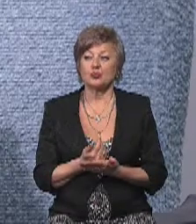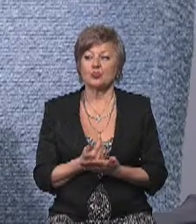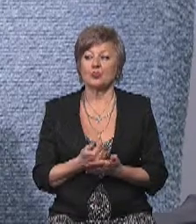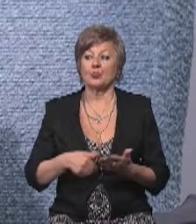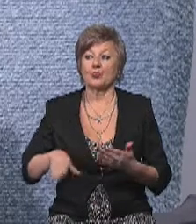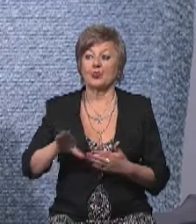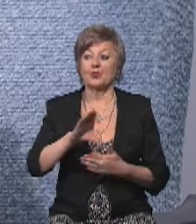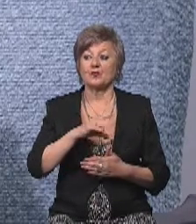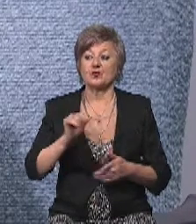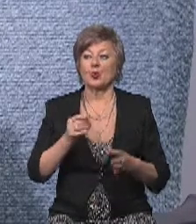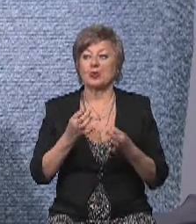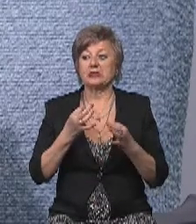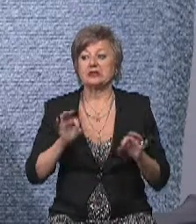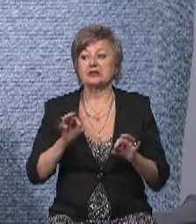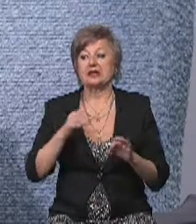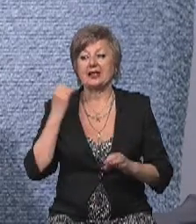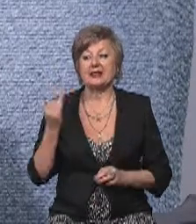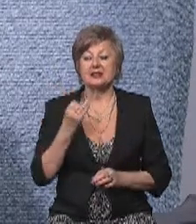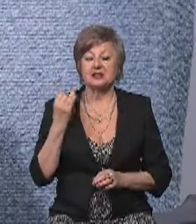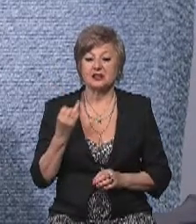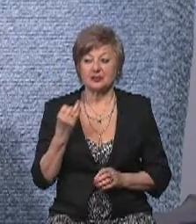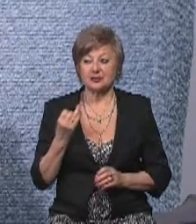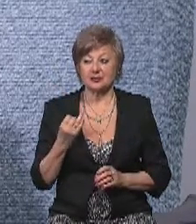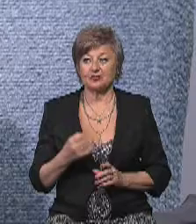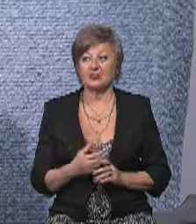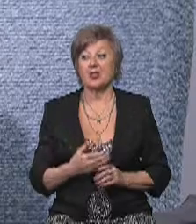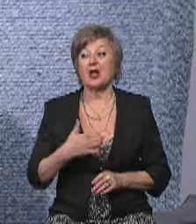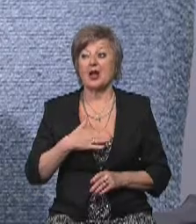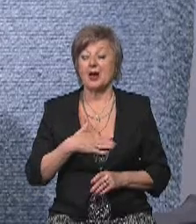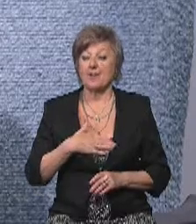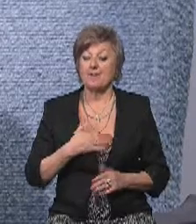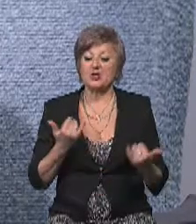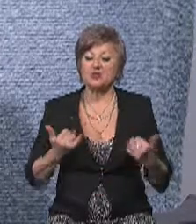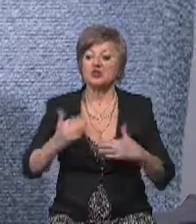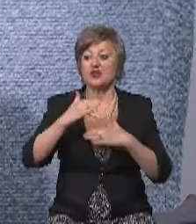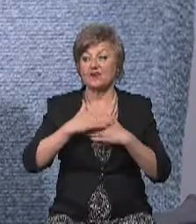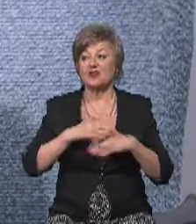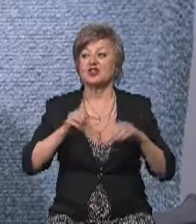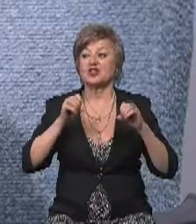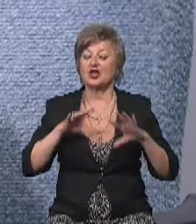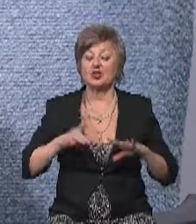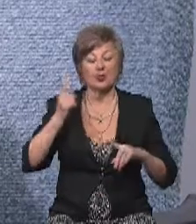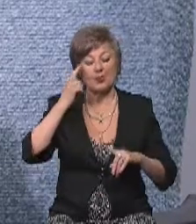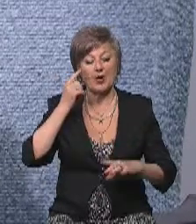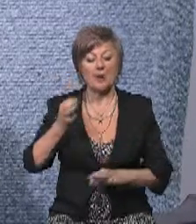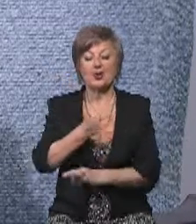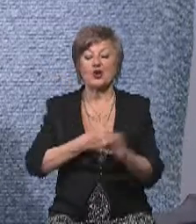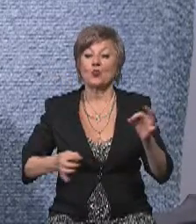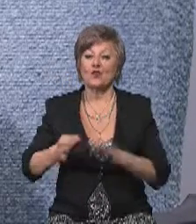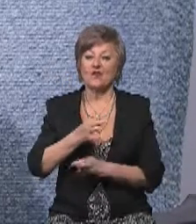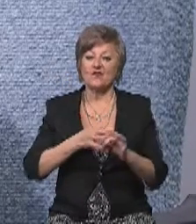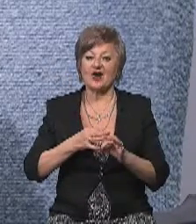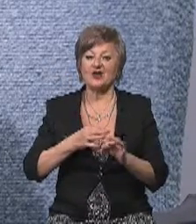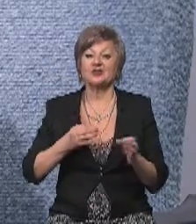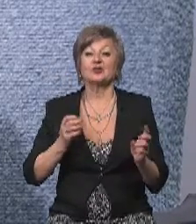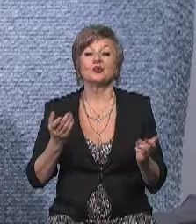Центру демократичної ініціативи імені Ілька Кучерєва. А ми цього вечора вирішили поміскувати, а як